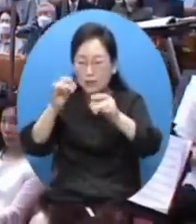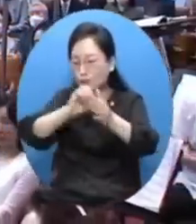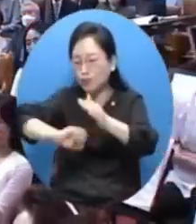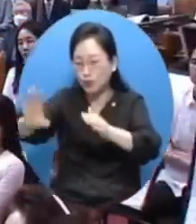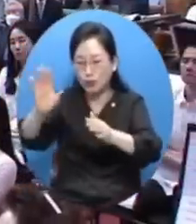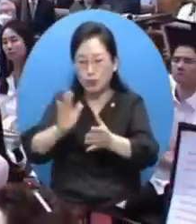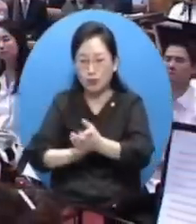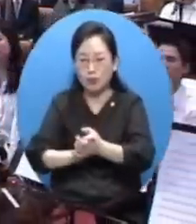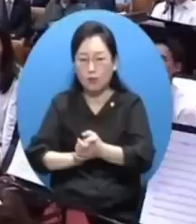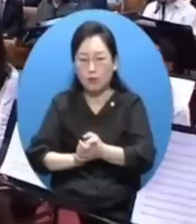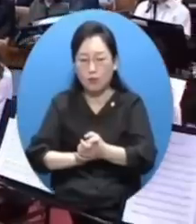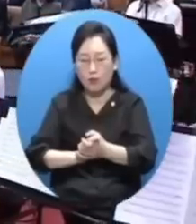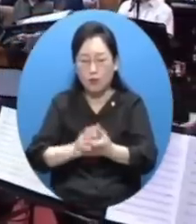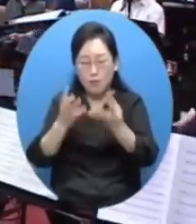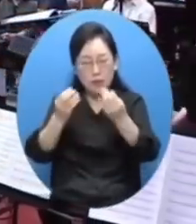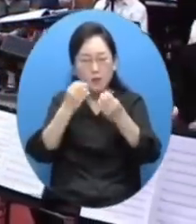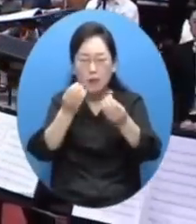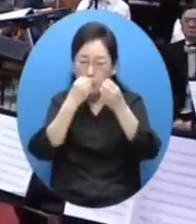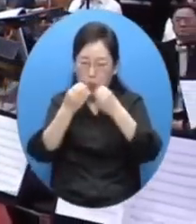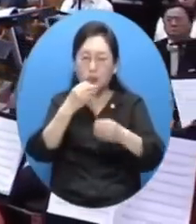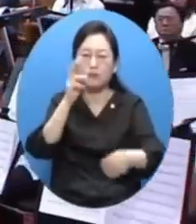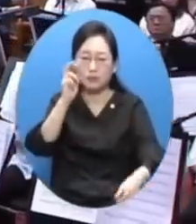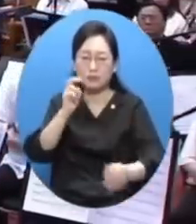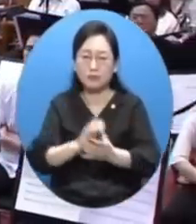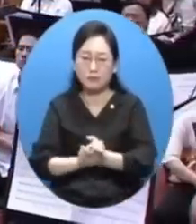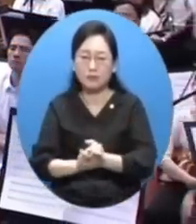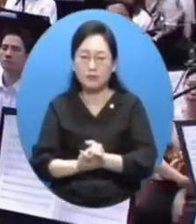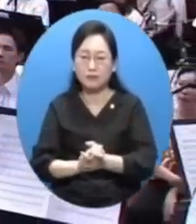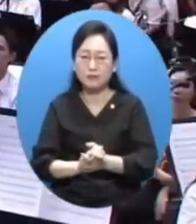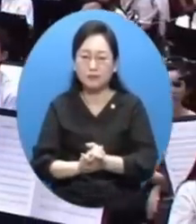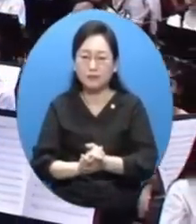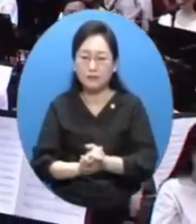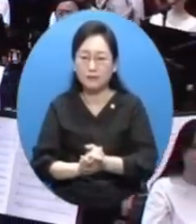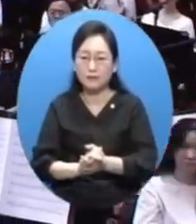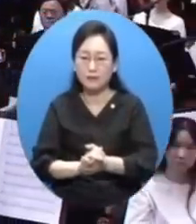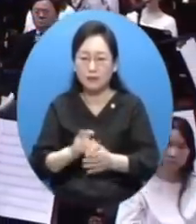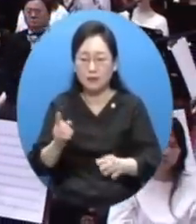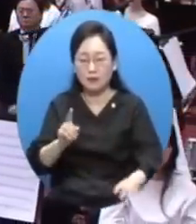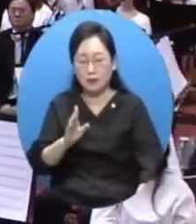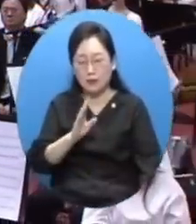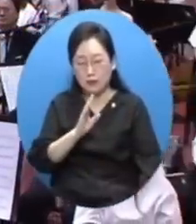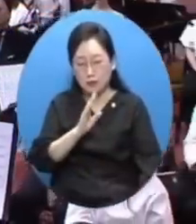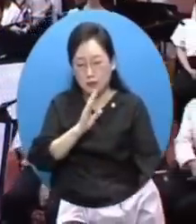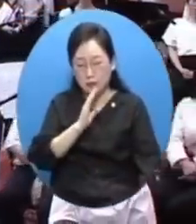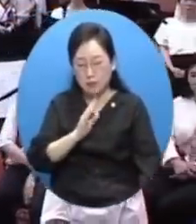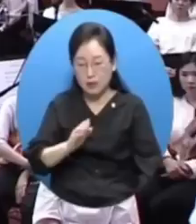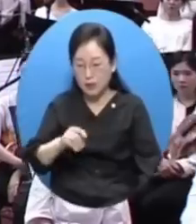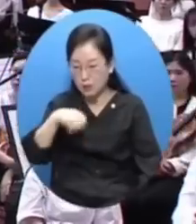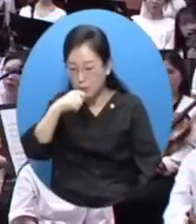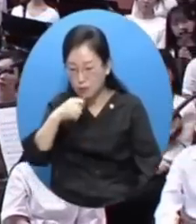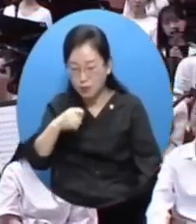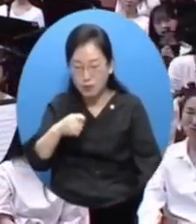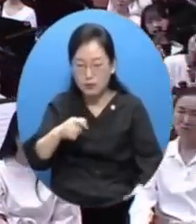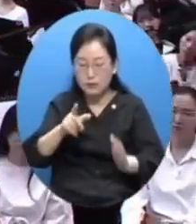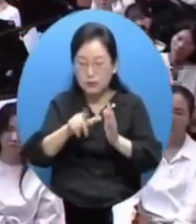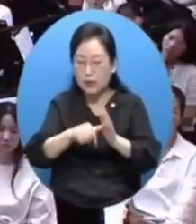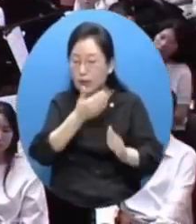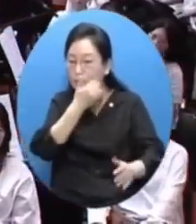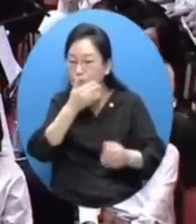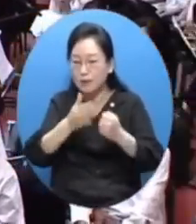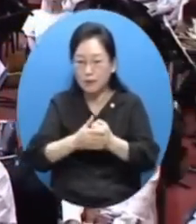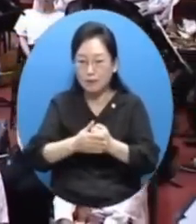많이 잡수신 것 같아요. 밥 먹을 시간도 없어서 생라면을 포기해서